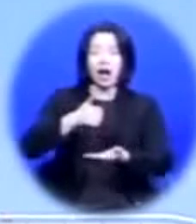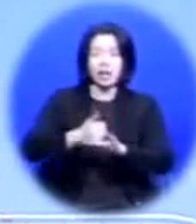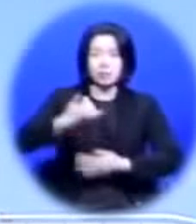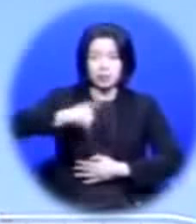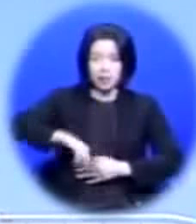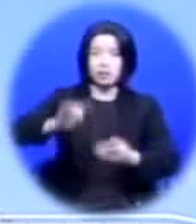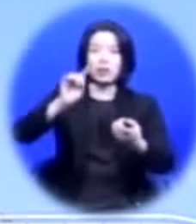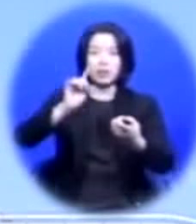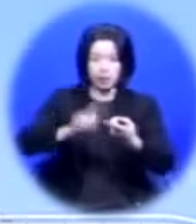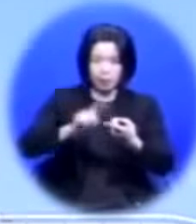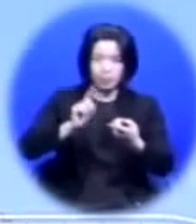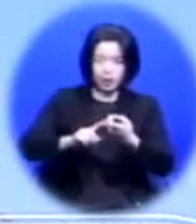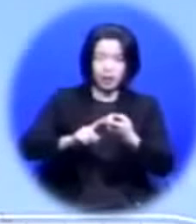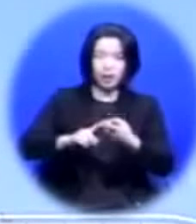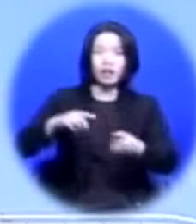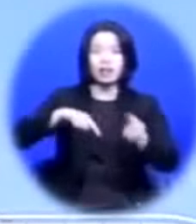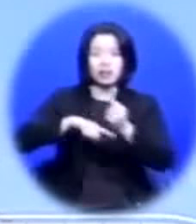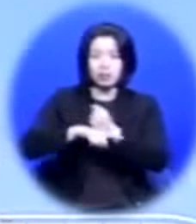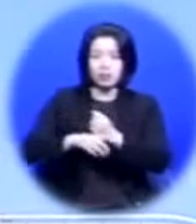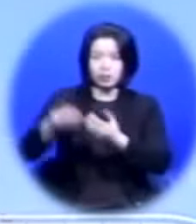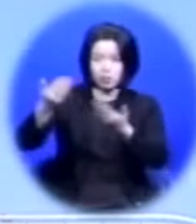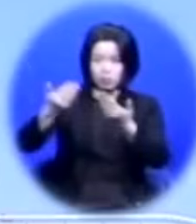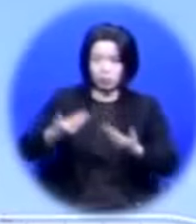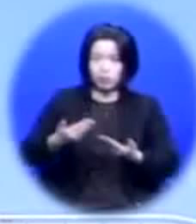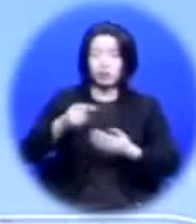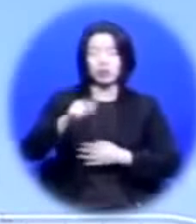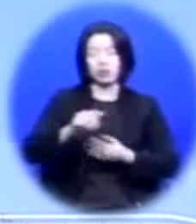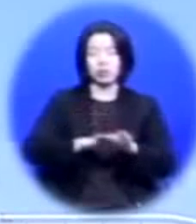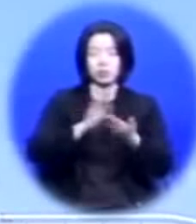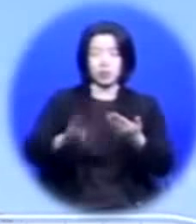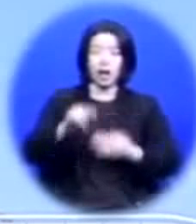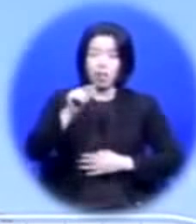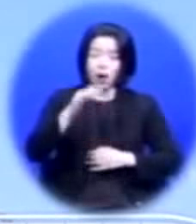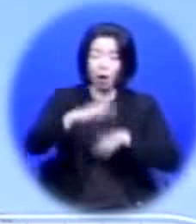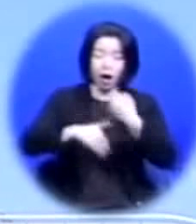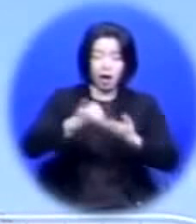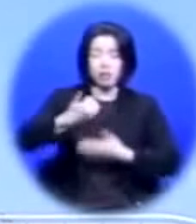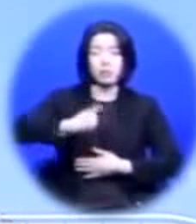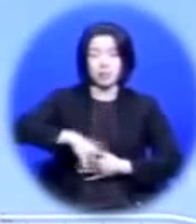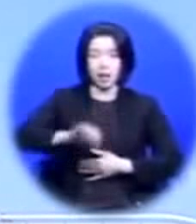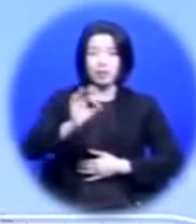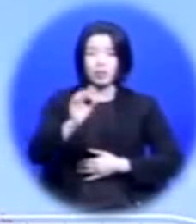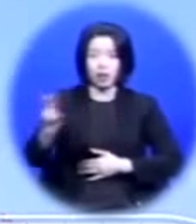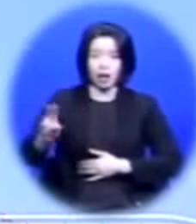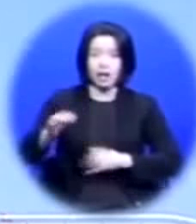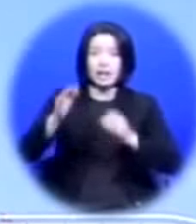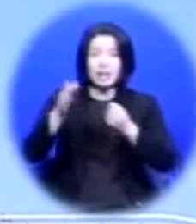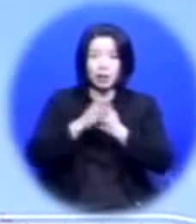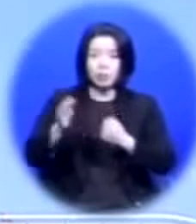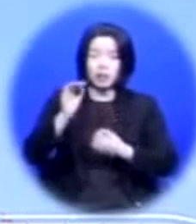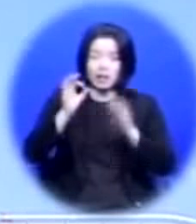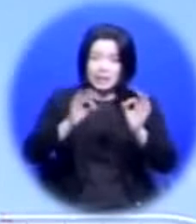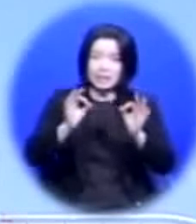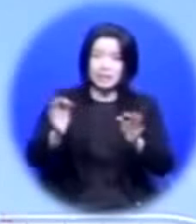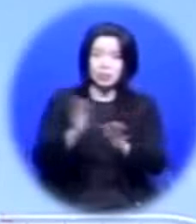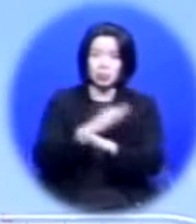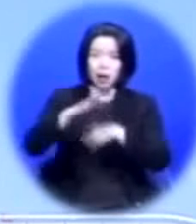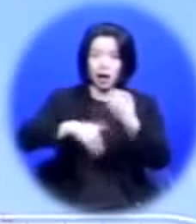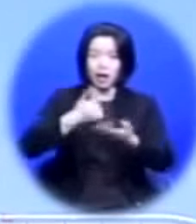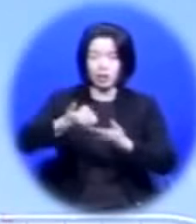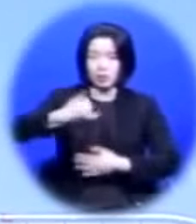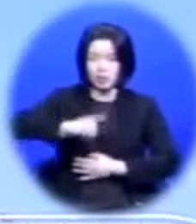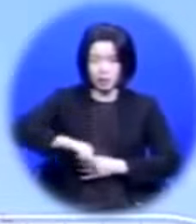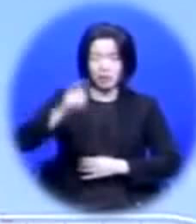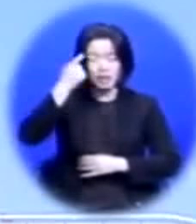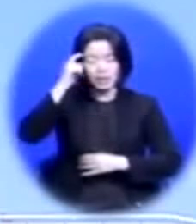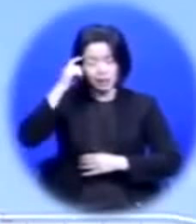살라는 뜻을 가지고 주신 거 아니겠어요 너 하나님의 자녀야 그러니 이제부터 하나님의 자녀라고 하는